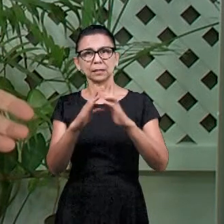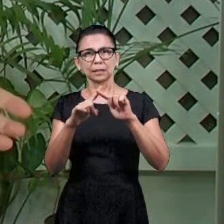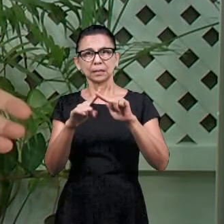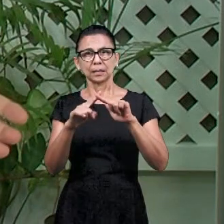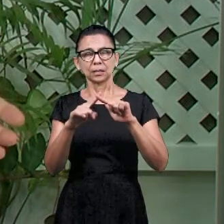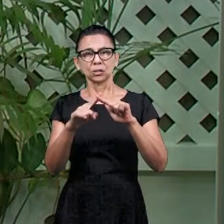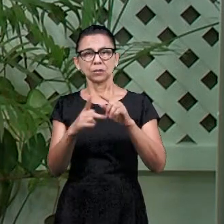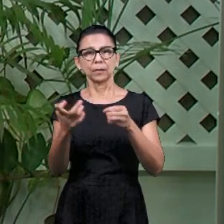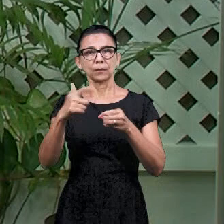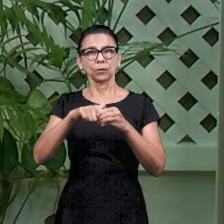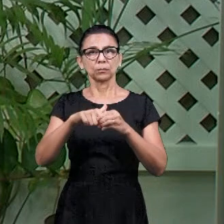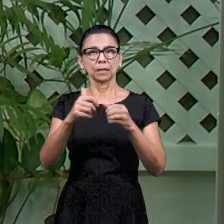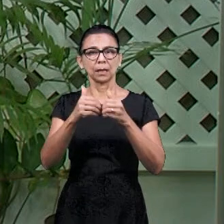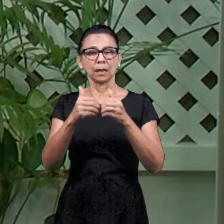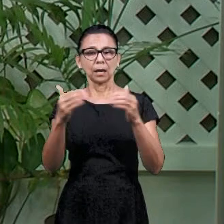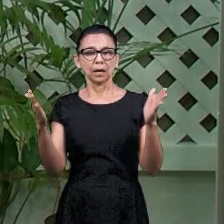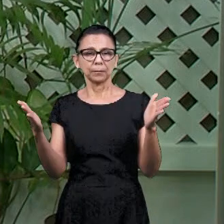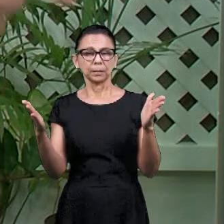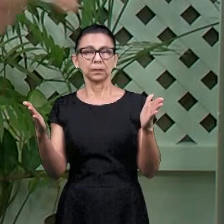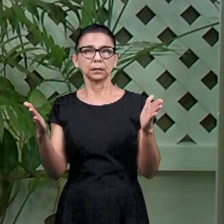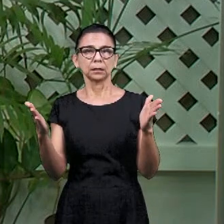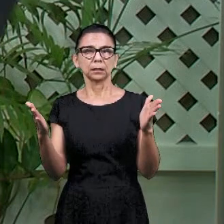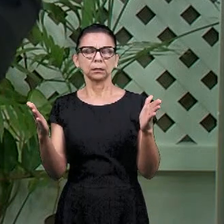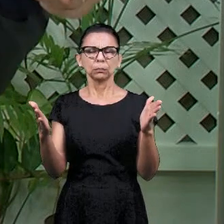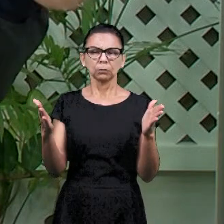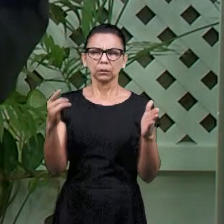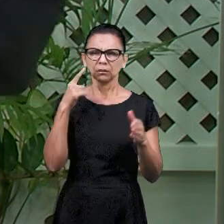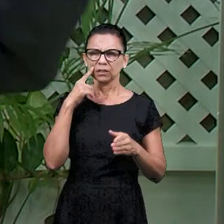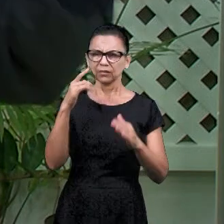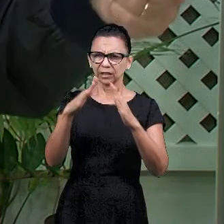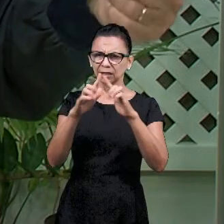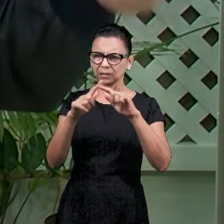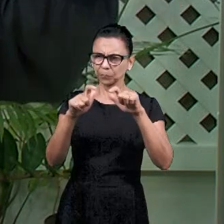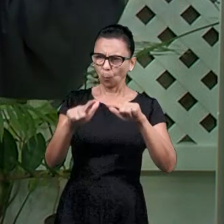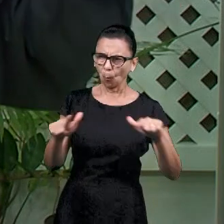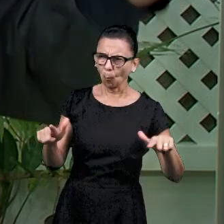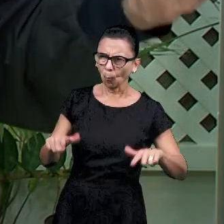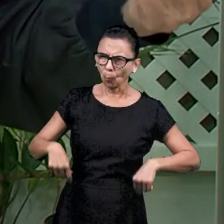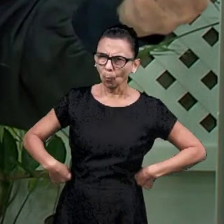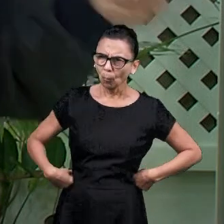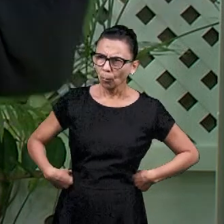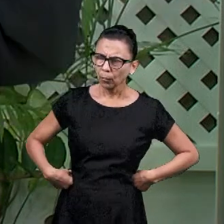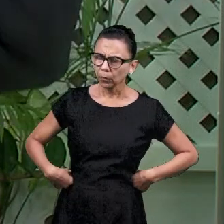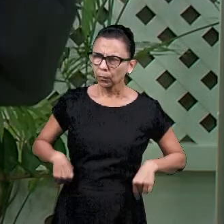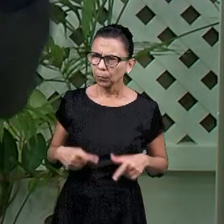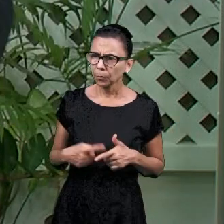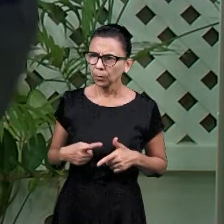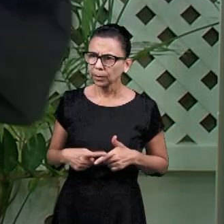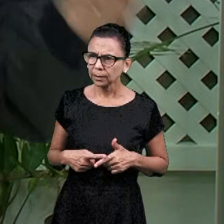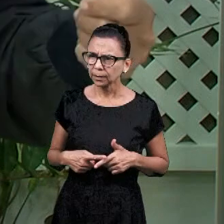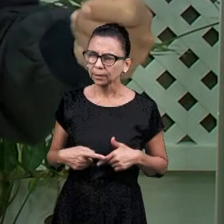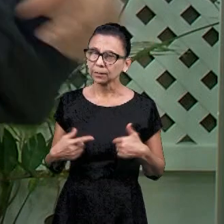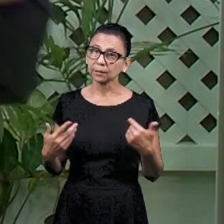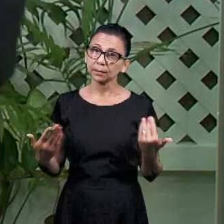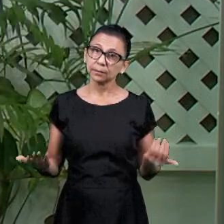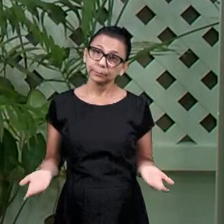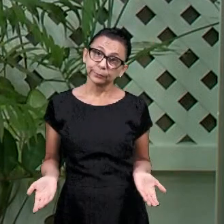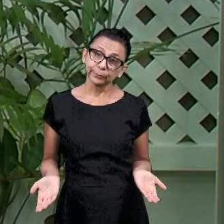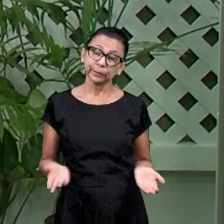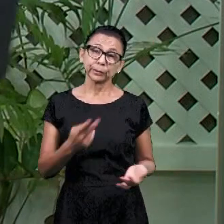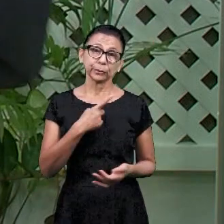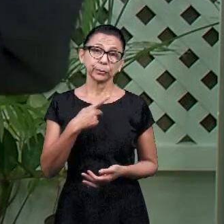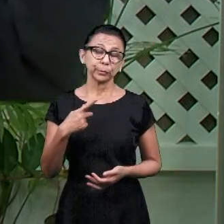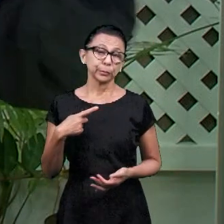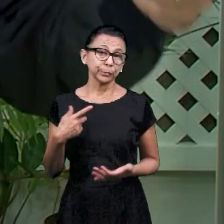faire le culte présentiel. Et le pasteur, il va voir que l'église est vide. Il va voir ça pourquoi? Parce qu'il n'est pas